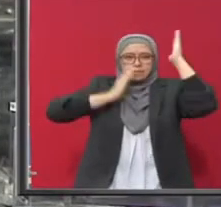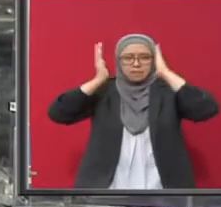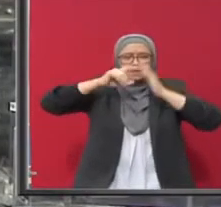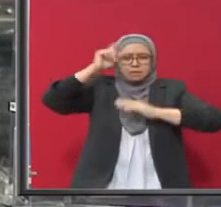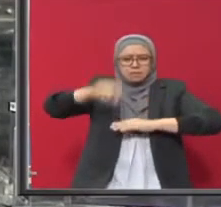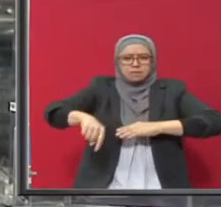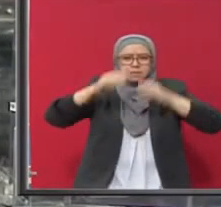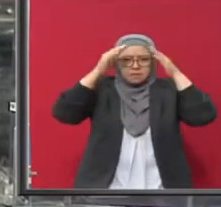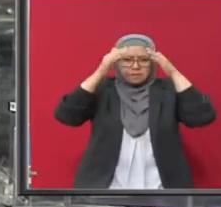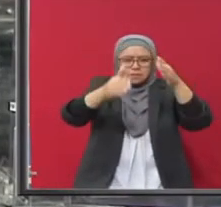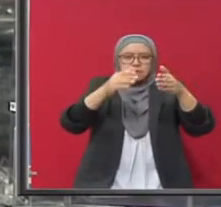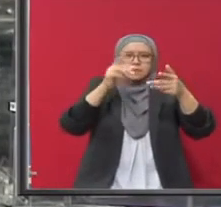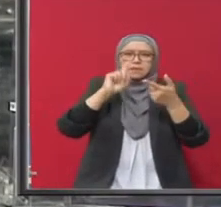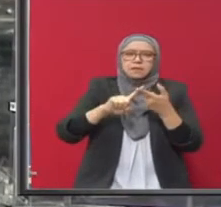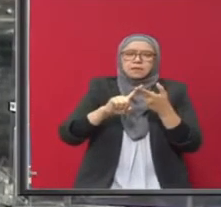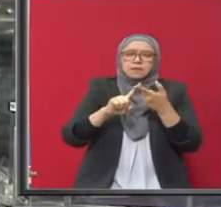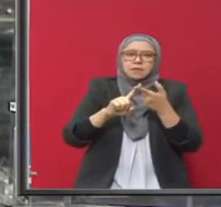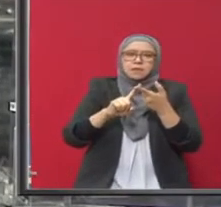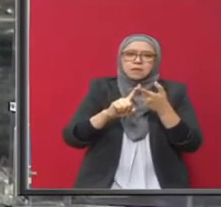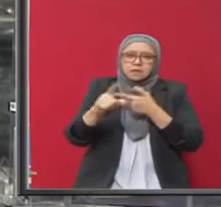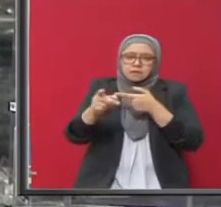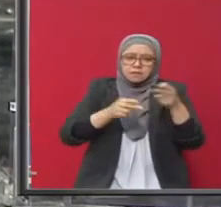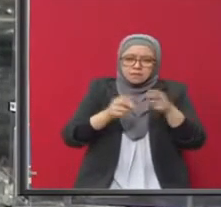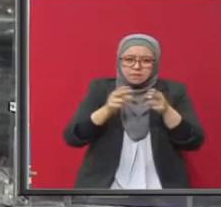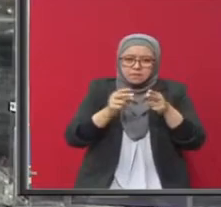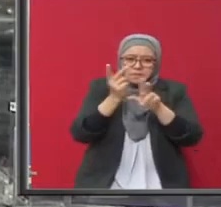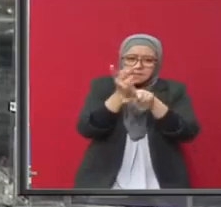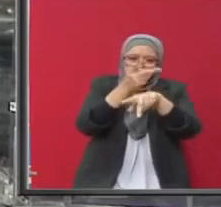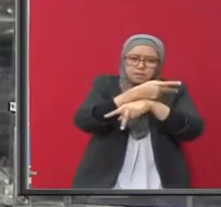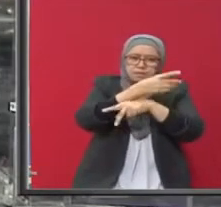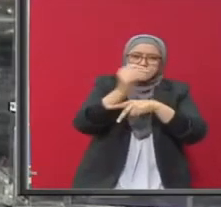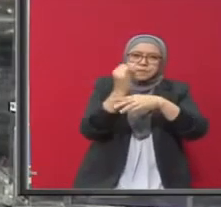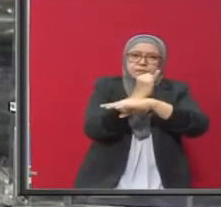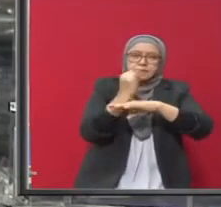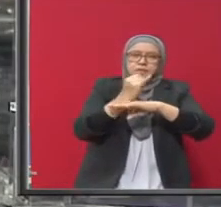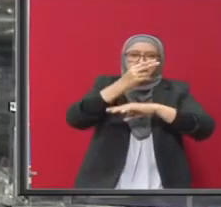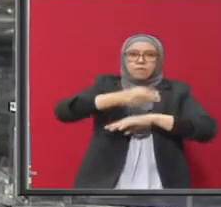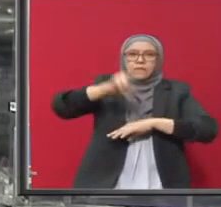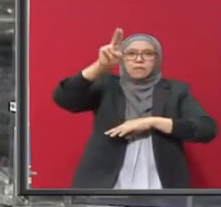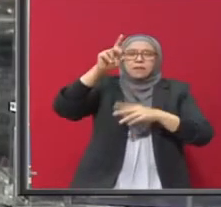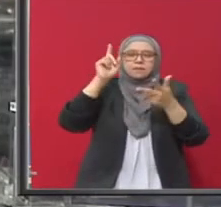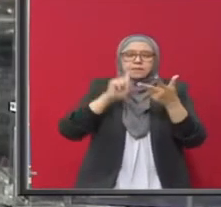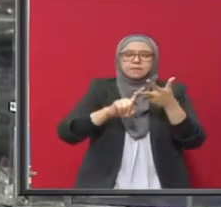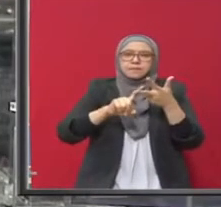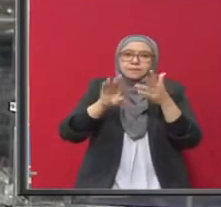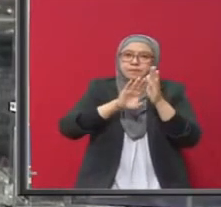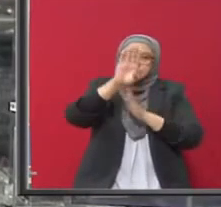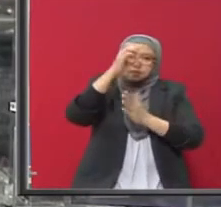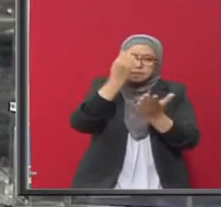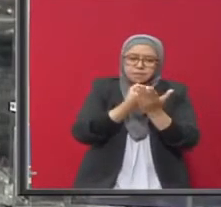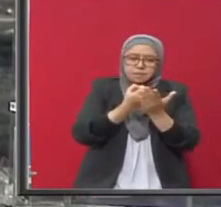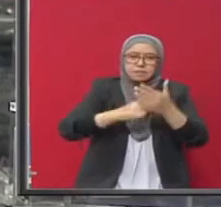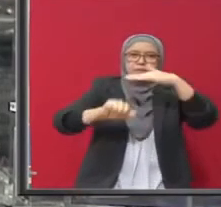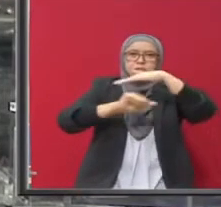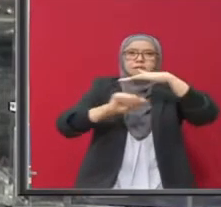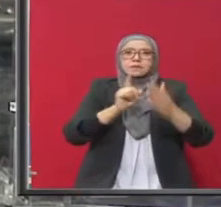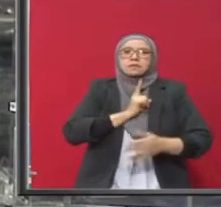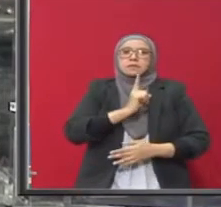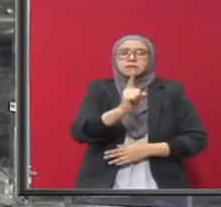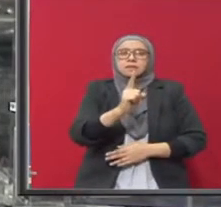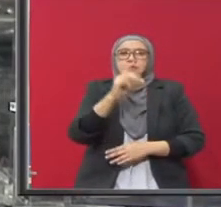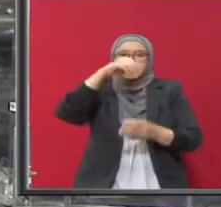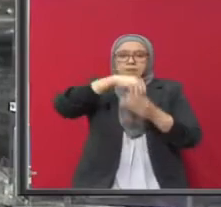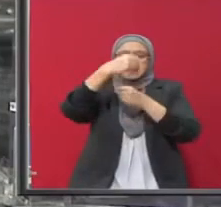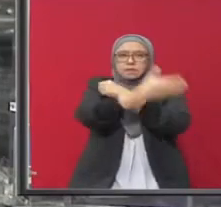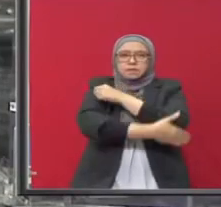perhatian, pemerkasaan produk dan industri halal serta pembangunan ekonomi berasaskan Islam dengan dalam negara